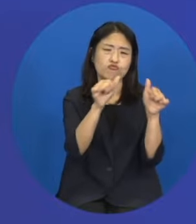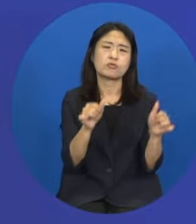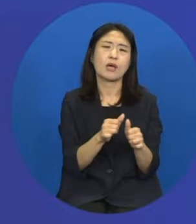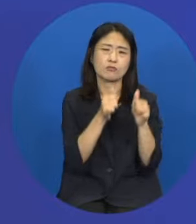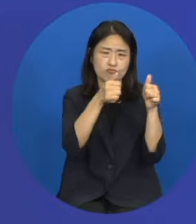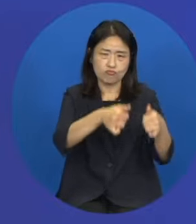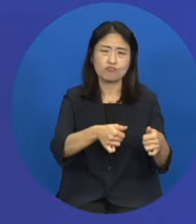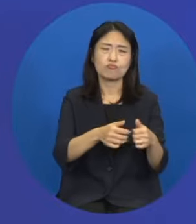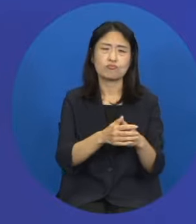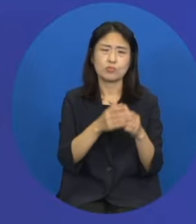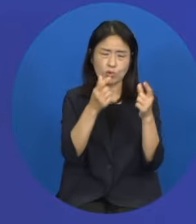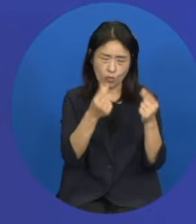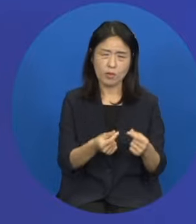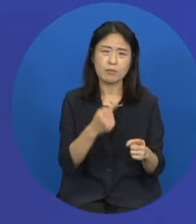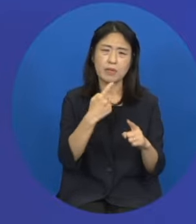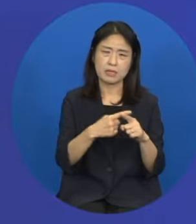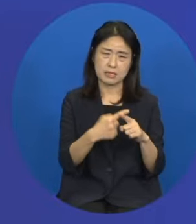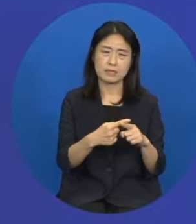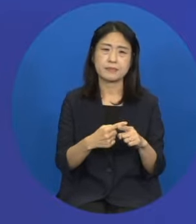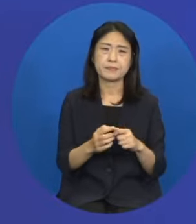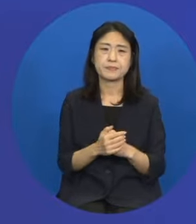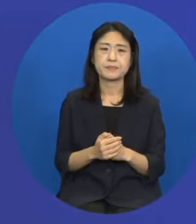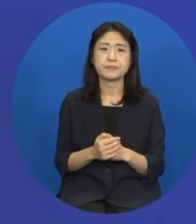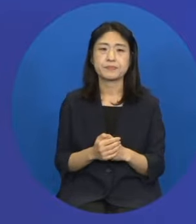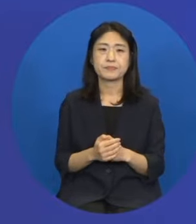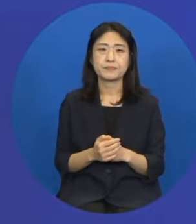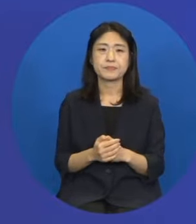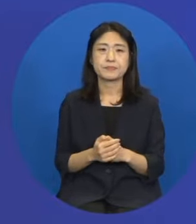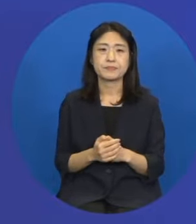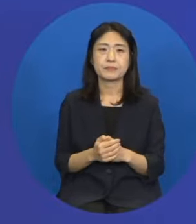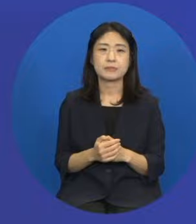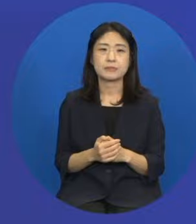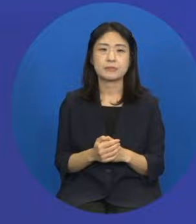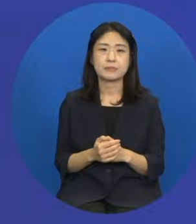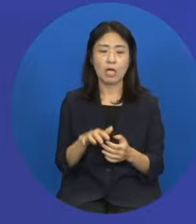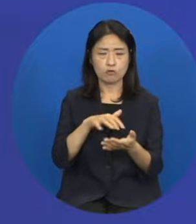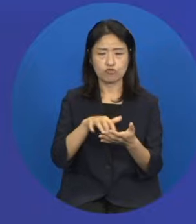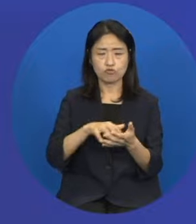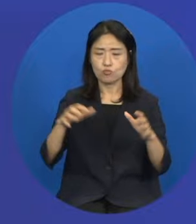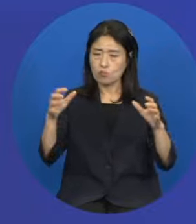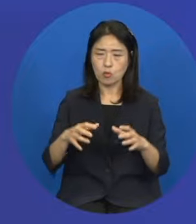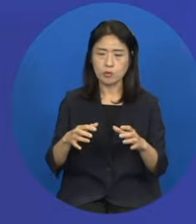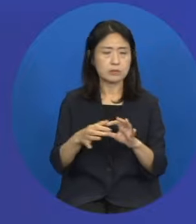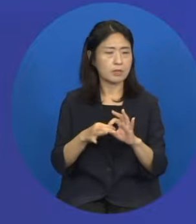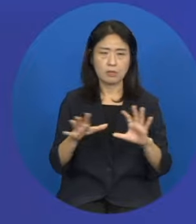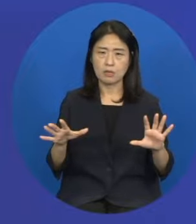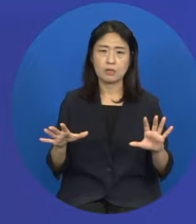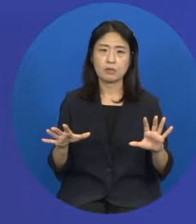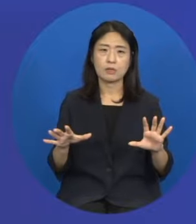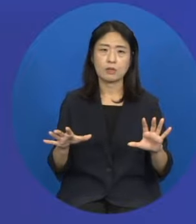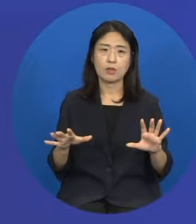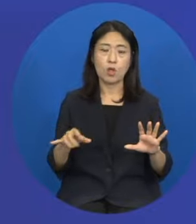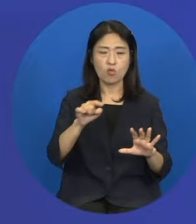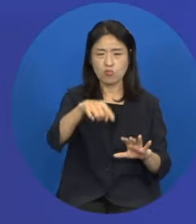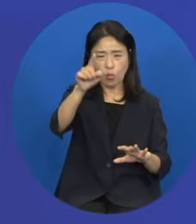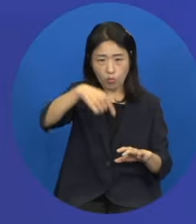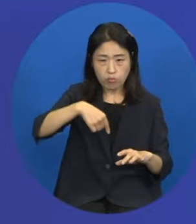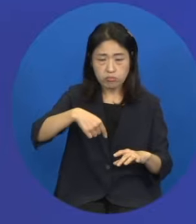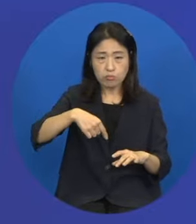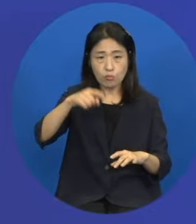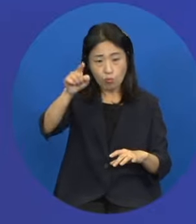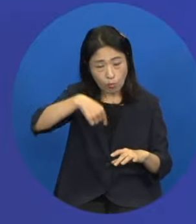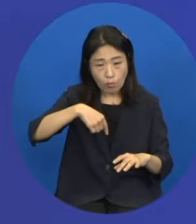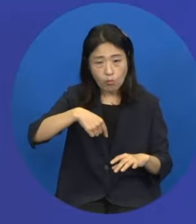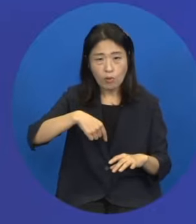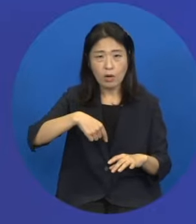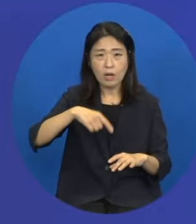그러므로 여러분, 얼마나 많이 모였든 그거 개의치 마시고, 너는 왜 안 나왔어? 정죄하지